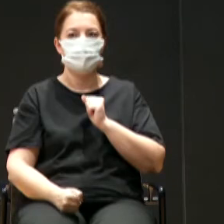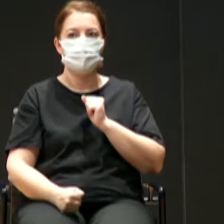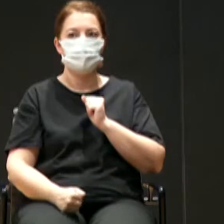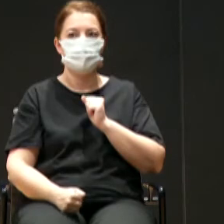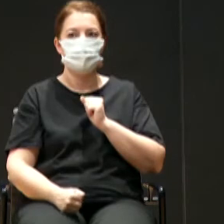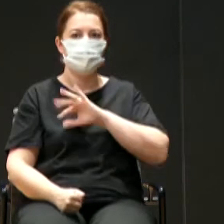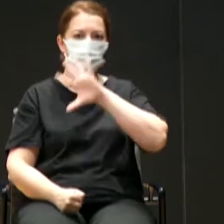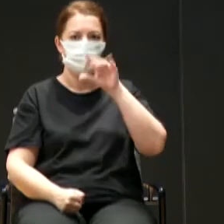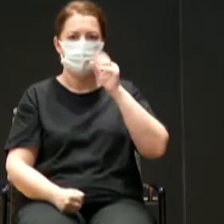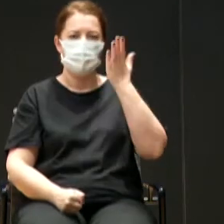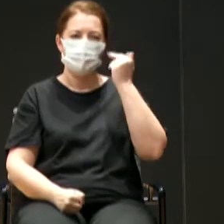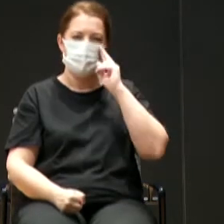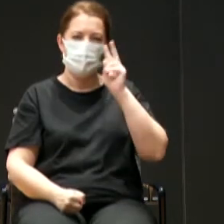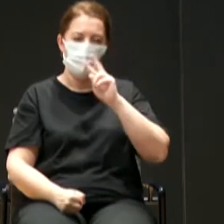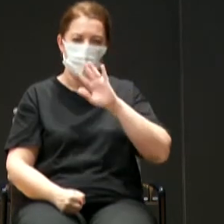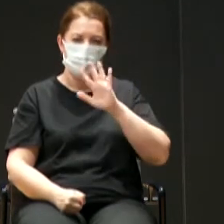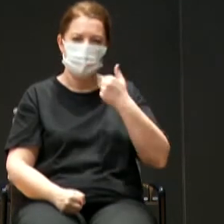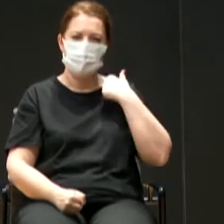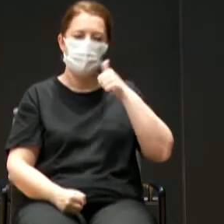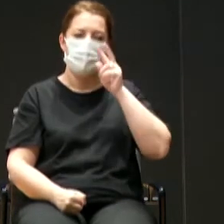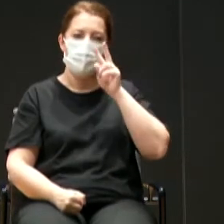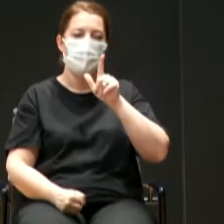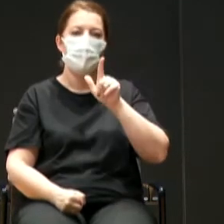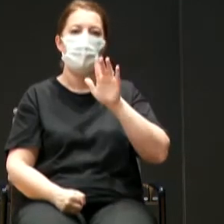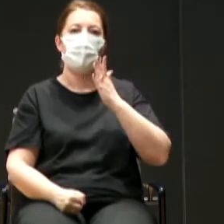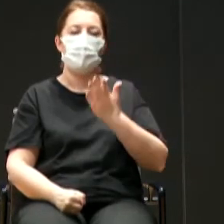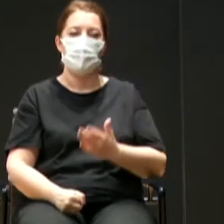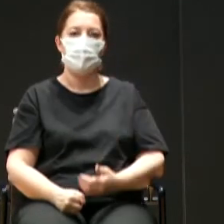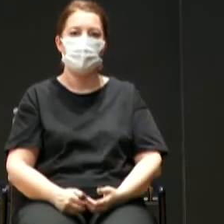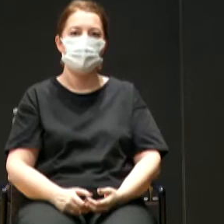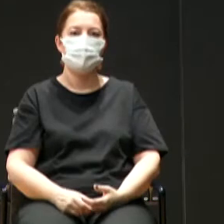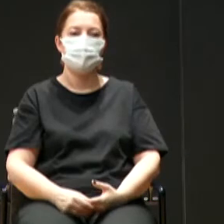konuyu okumuştuk. Tekrar okumaya gerek yok sanırım.